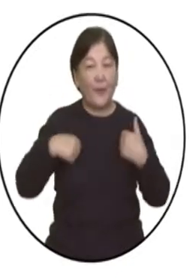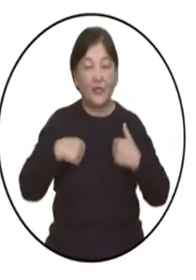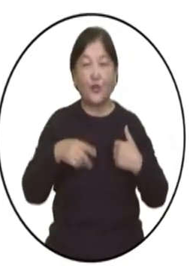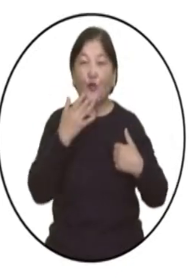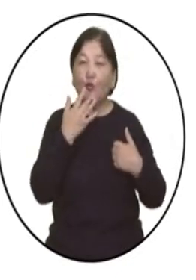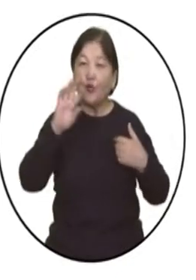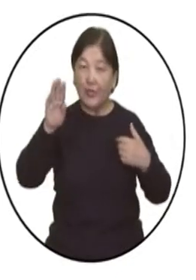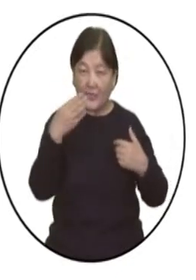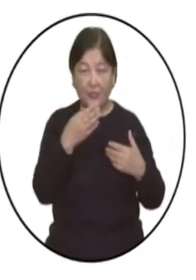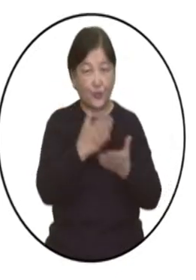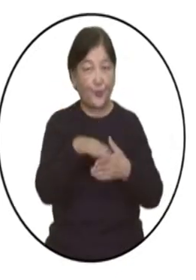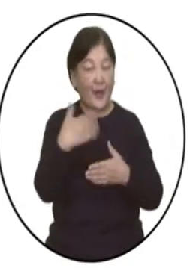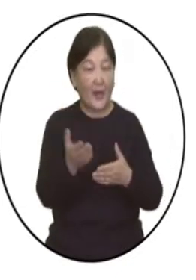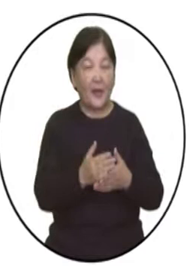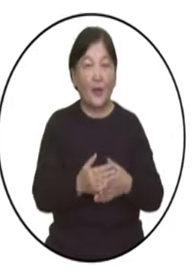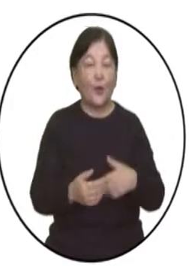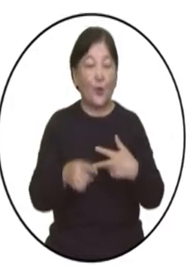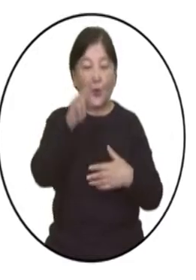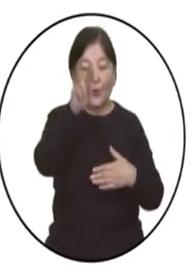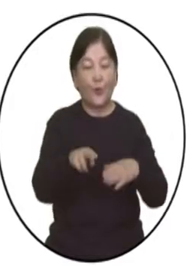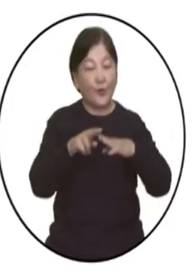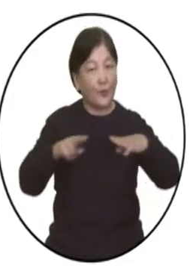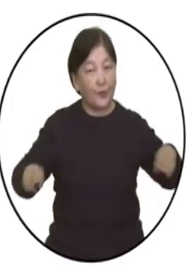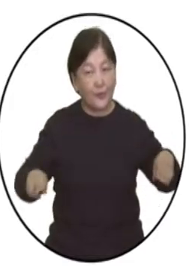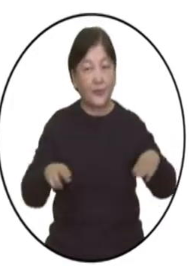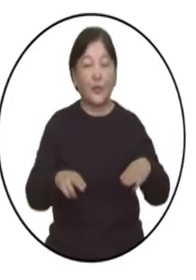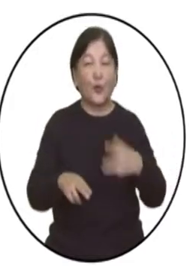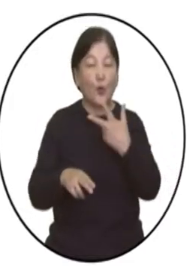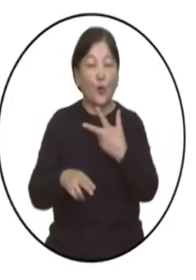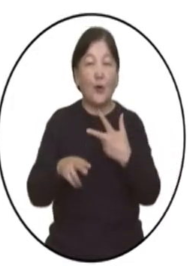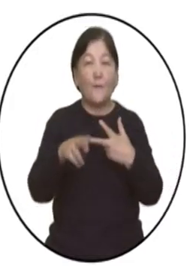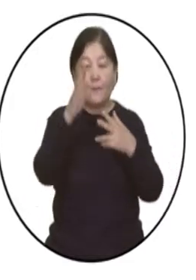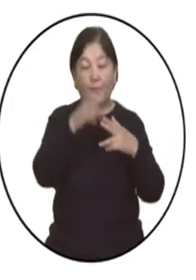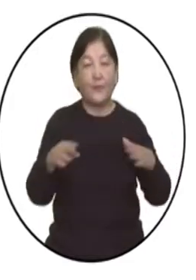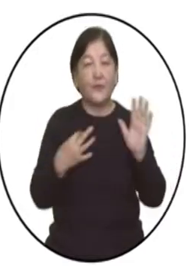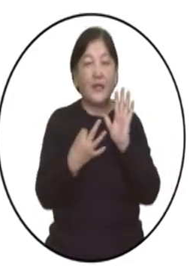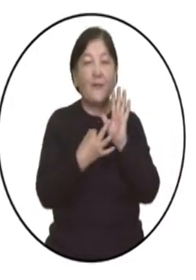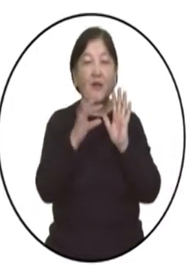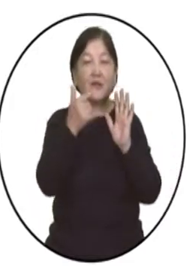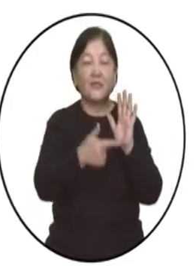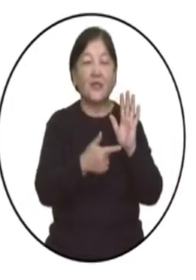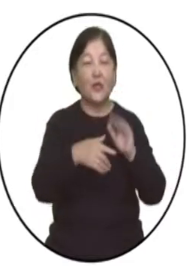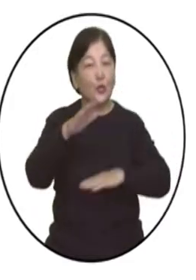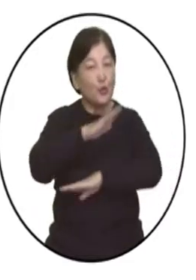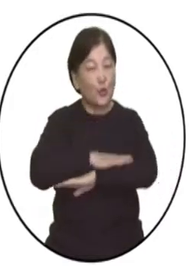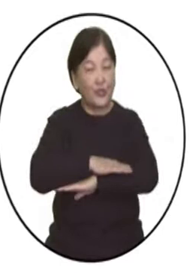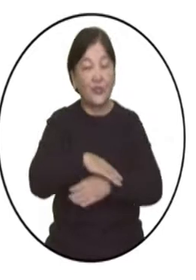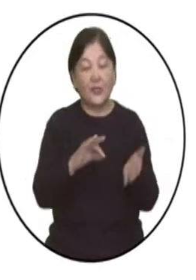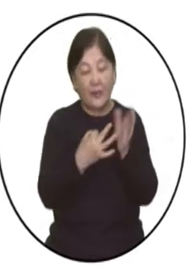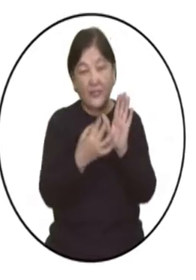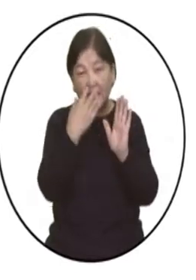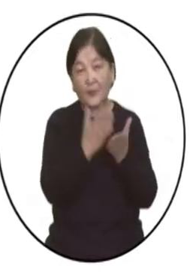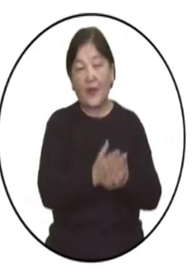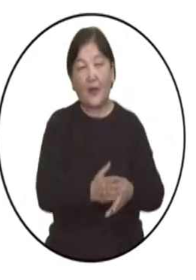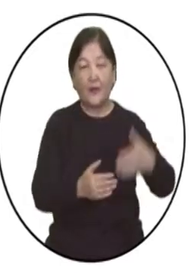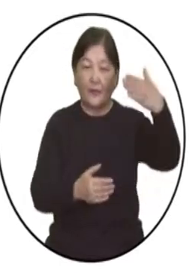Үүнээс гадна за 3 перпендикуляр хавтгаагаар хашигдсан 8 хэсгийг сурагчид та бүхэн харж байна. За